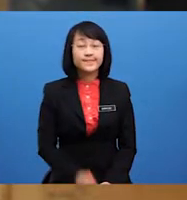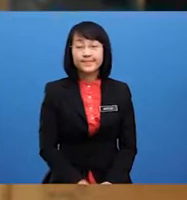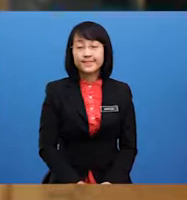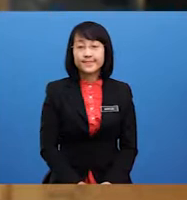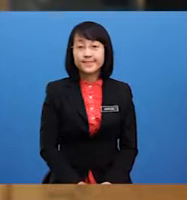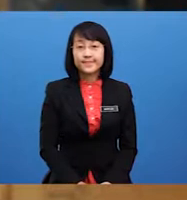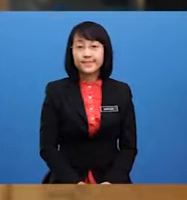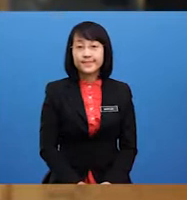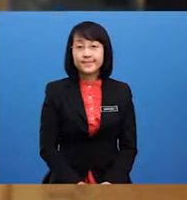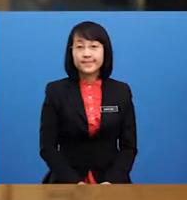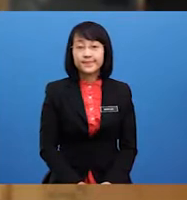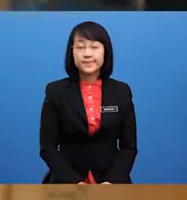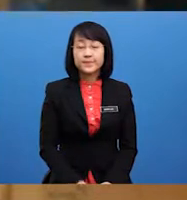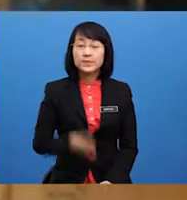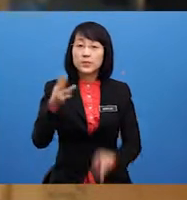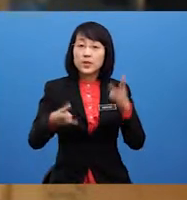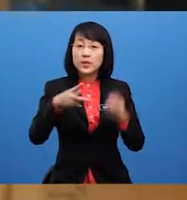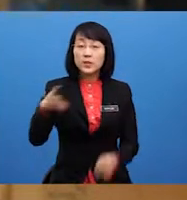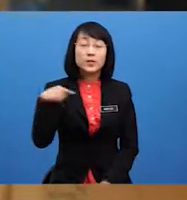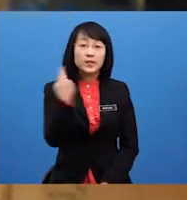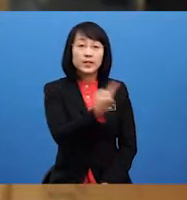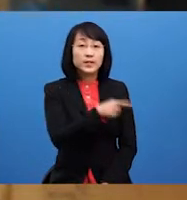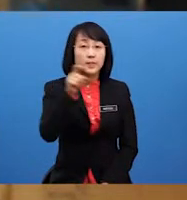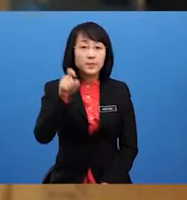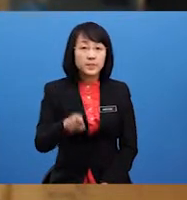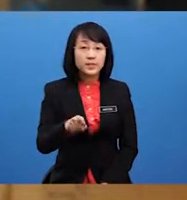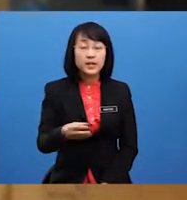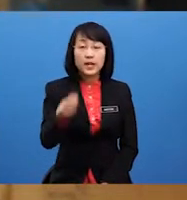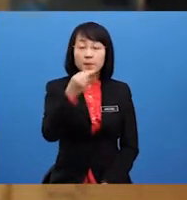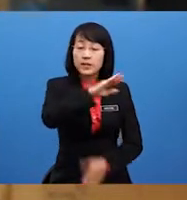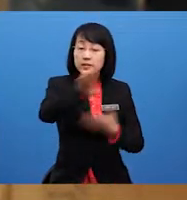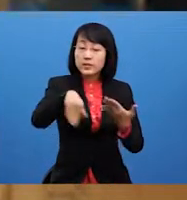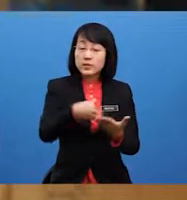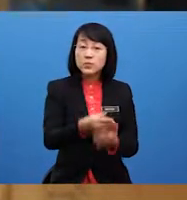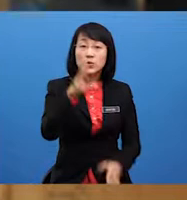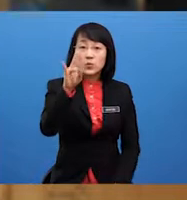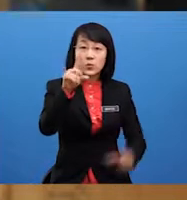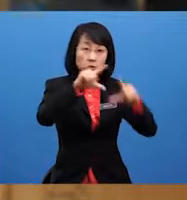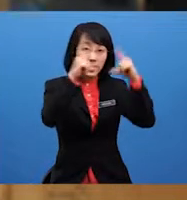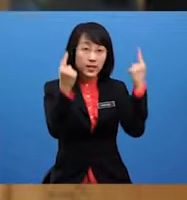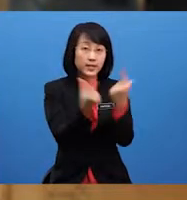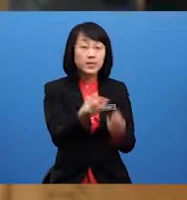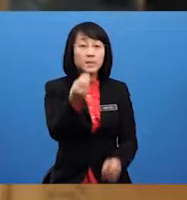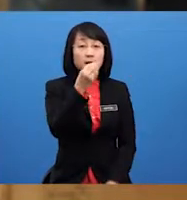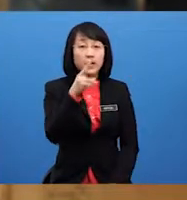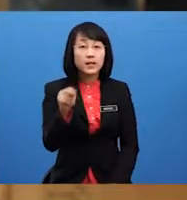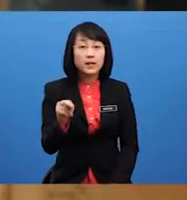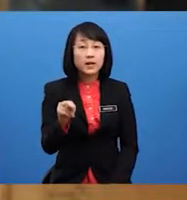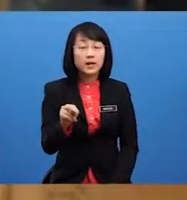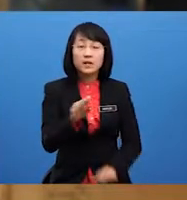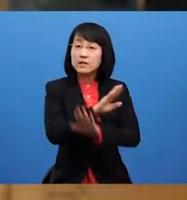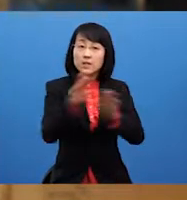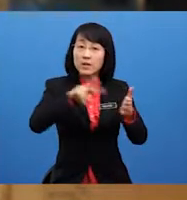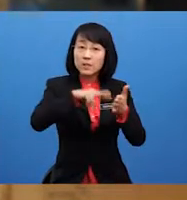Meskipun kita perlu mengambil ketujuh-tujuh kelas makanan yang dibincangkan tadi, ini tidak bermakna